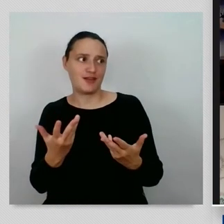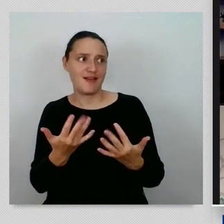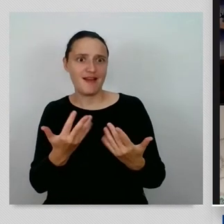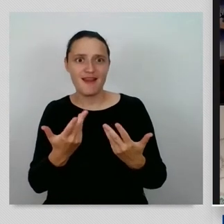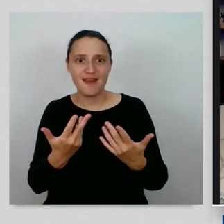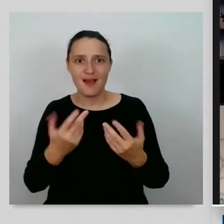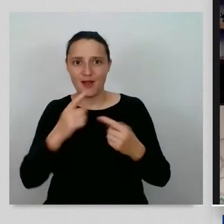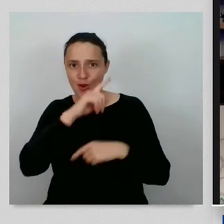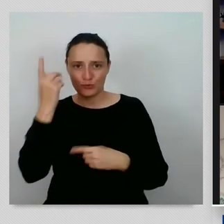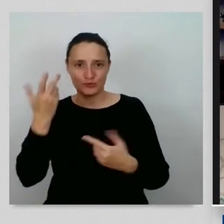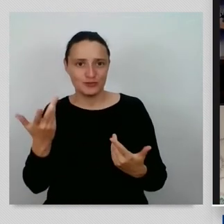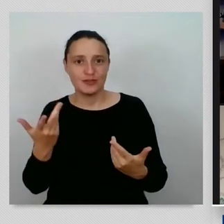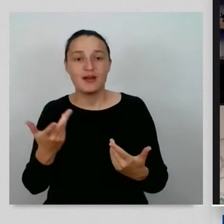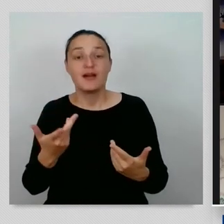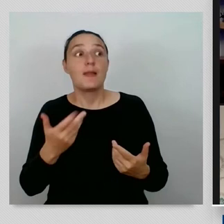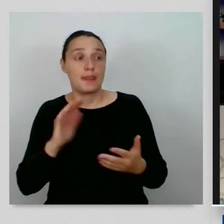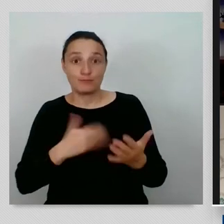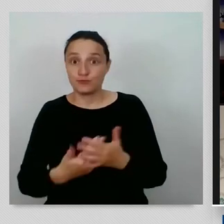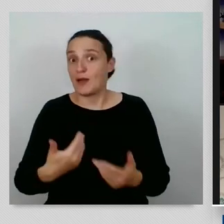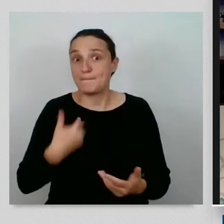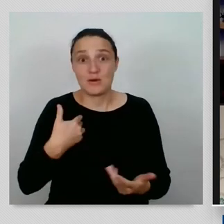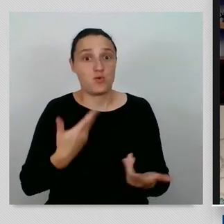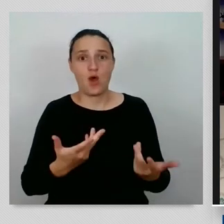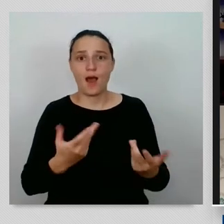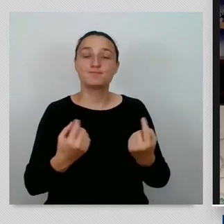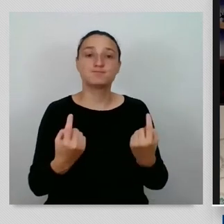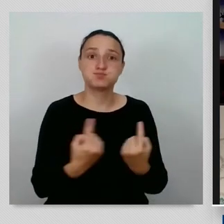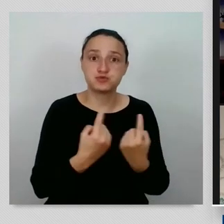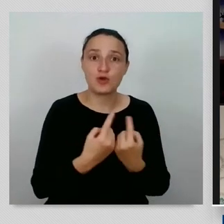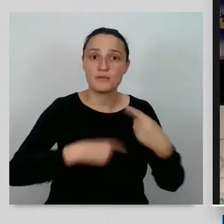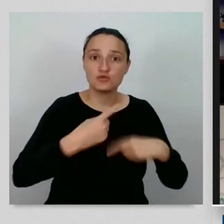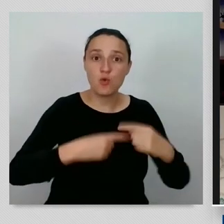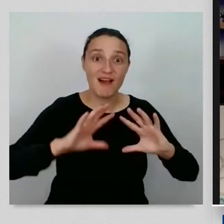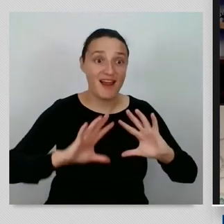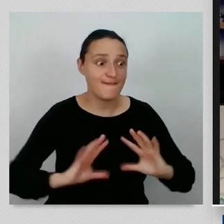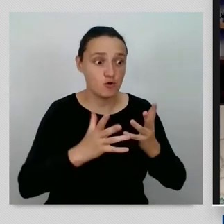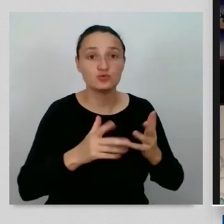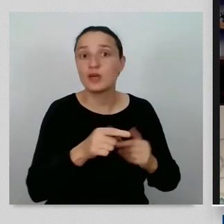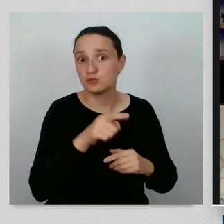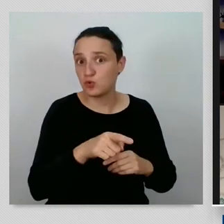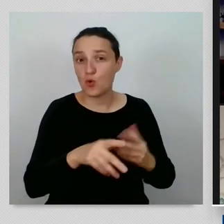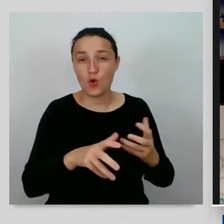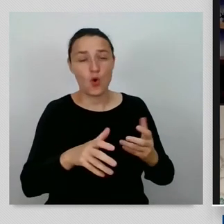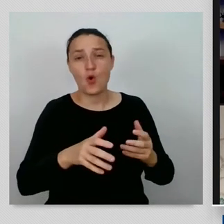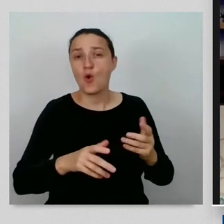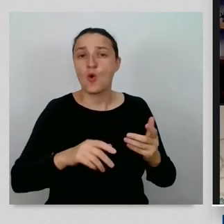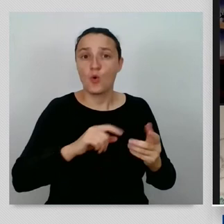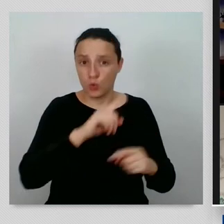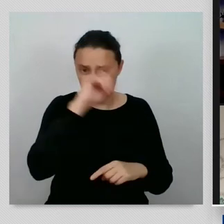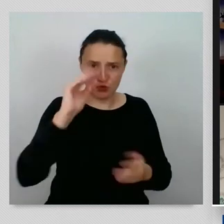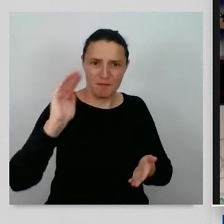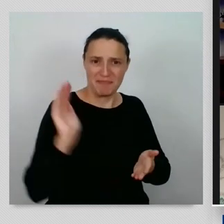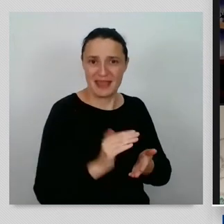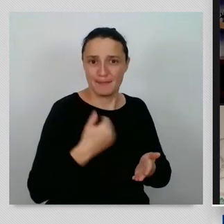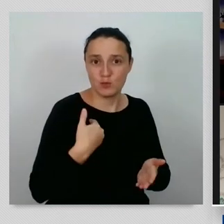mieliśmy rewolucję przemysłową w momencie, kiedy na Ziemi żyło 2 miliardy ludzi, no to nawet jej skutki, z którymi dziś musimy się mierzyć, prawda? Bo to